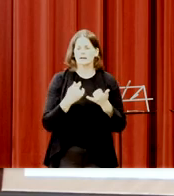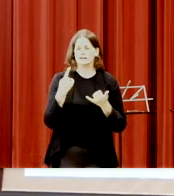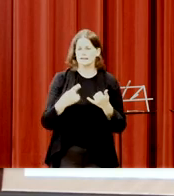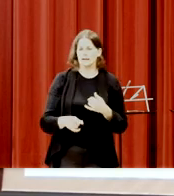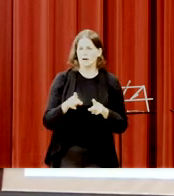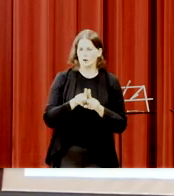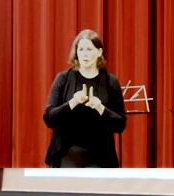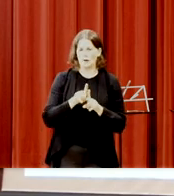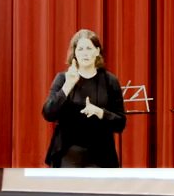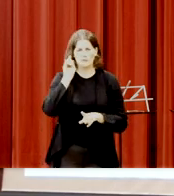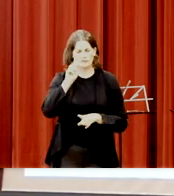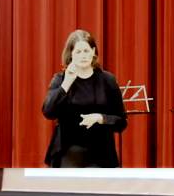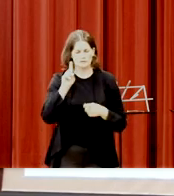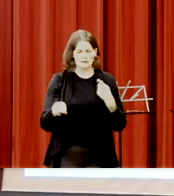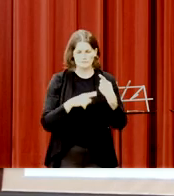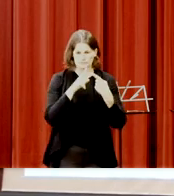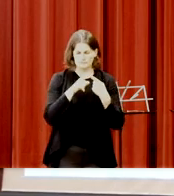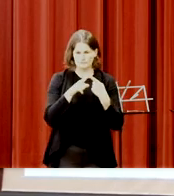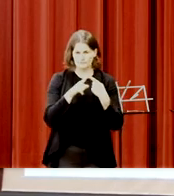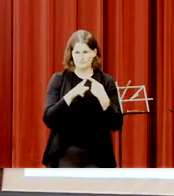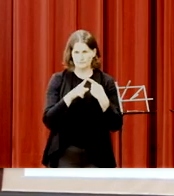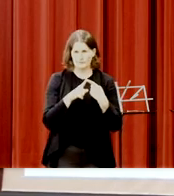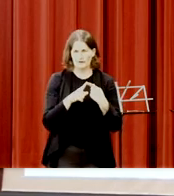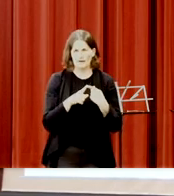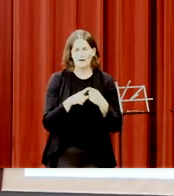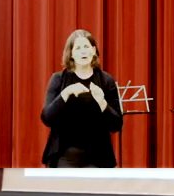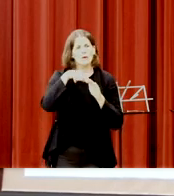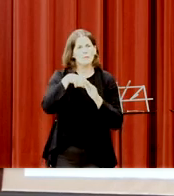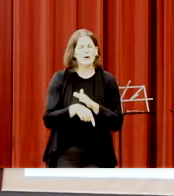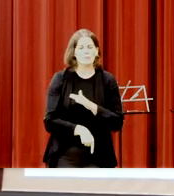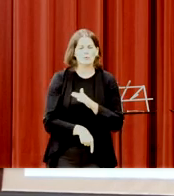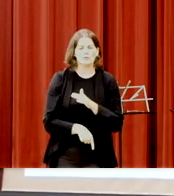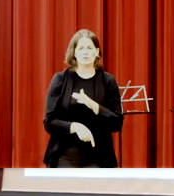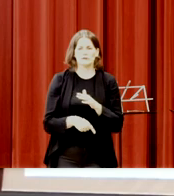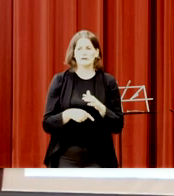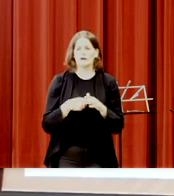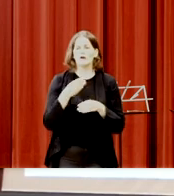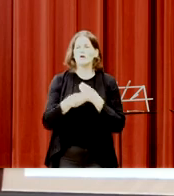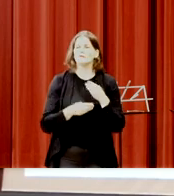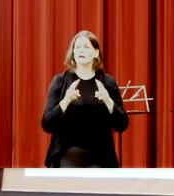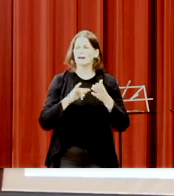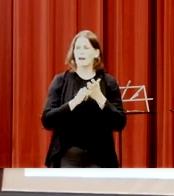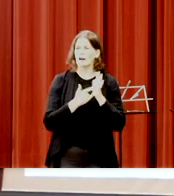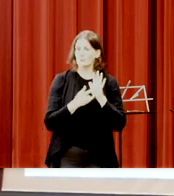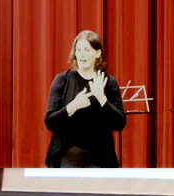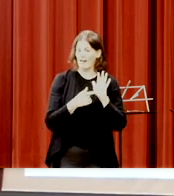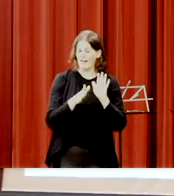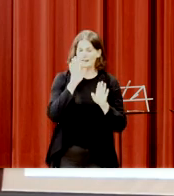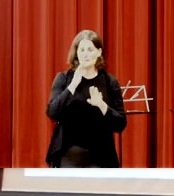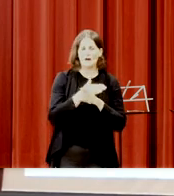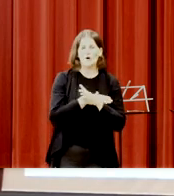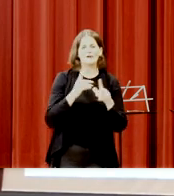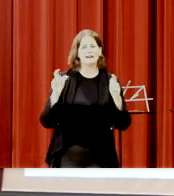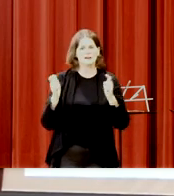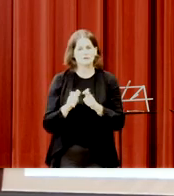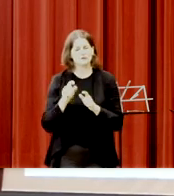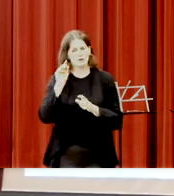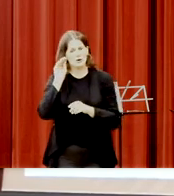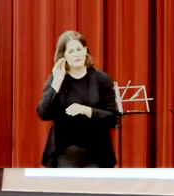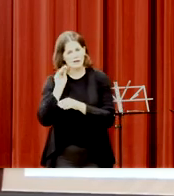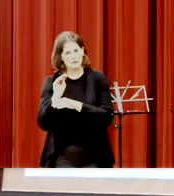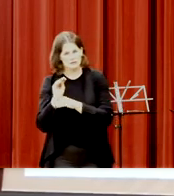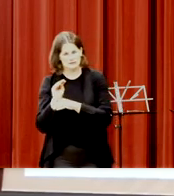reducció de docència en professorat a temps parcial. Ne tenim massa, l'hem de reduir.